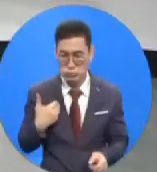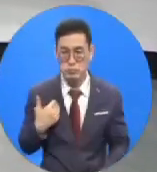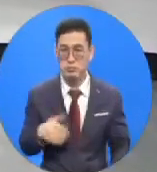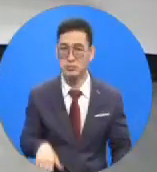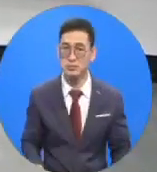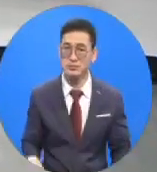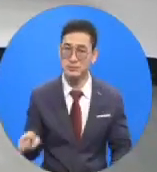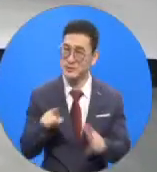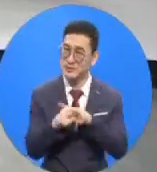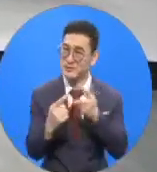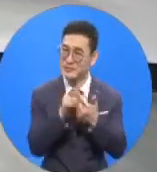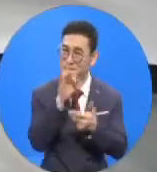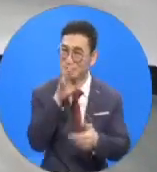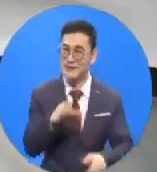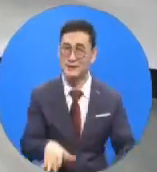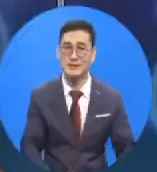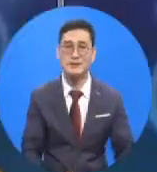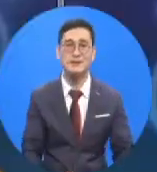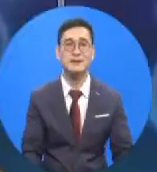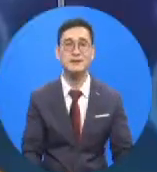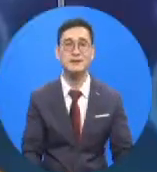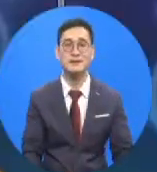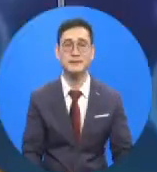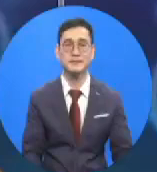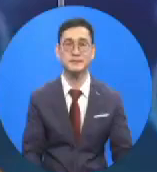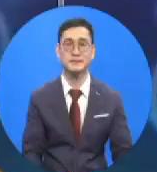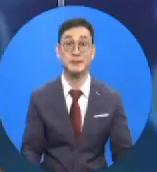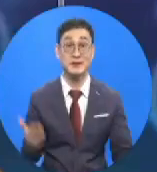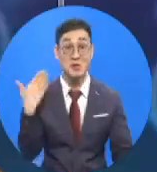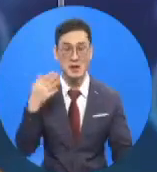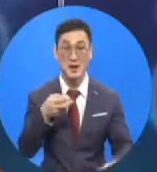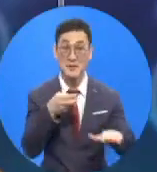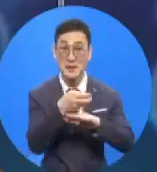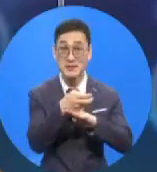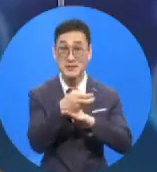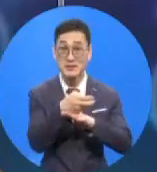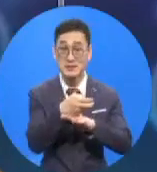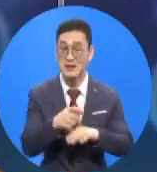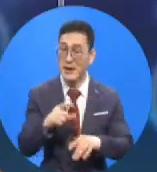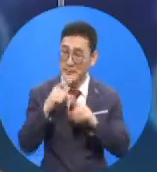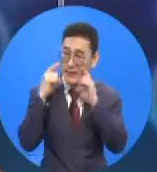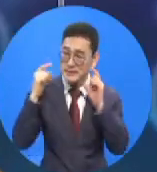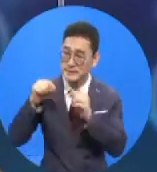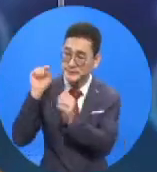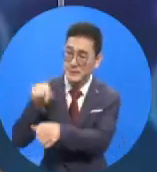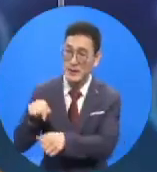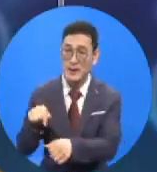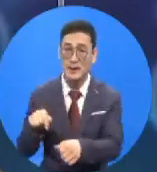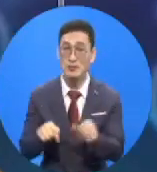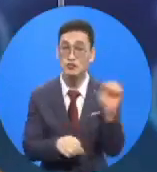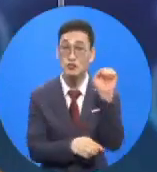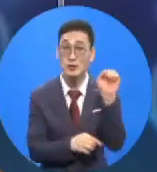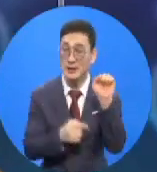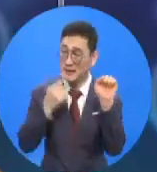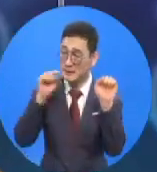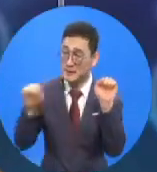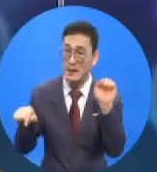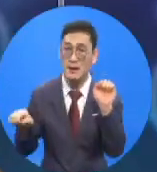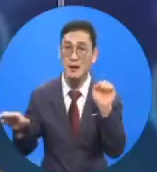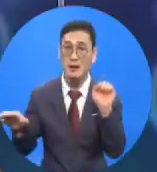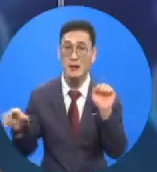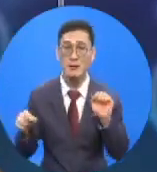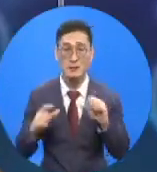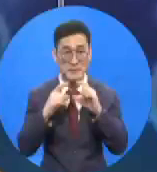비상식적인 밥 편이죠 얼마전에도 사실은 제 퍼스에서 마스크 룩이라는 운전 이사의 어떤 요구를 듣지 않고